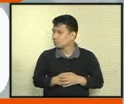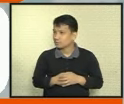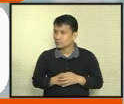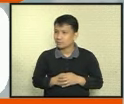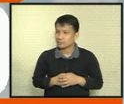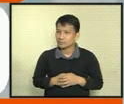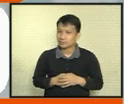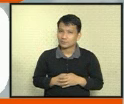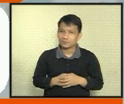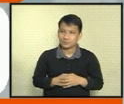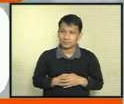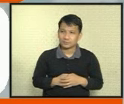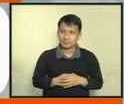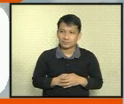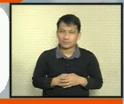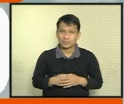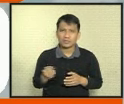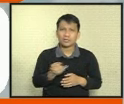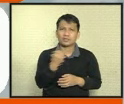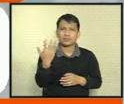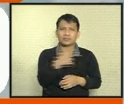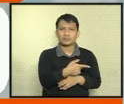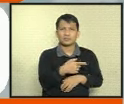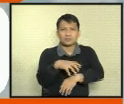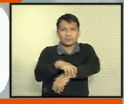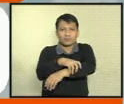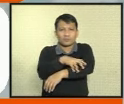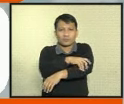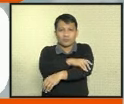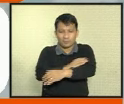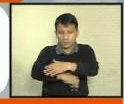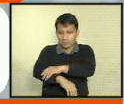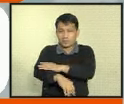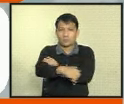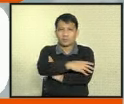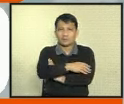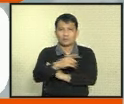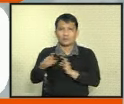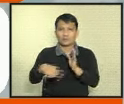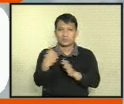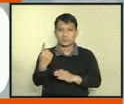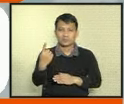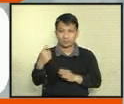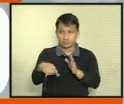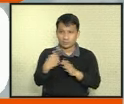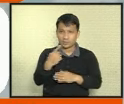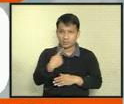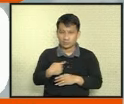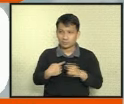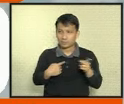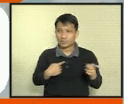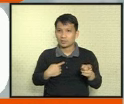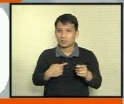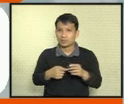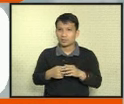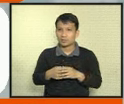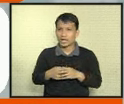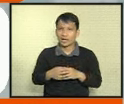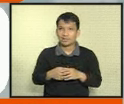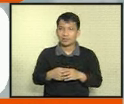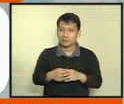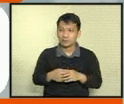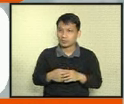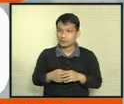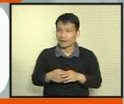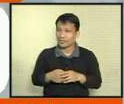sir. Oh. Tapos, ilang beses lang pawen siya, sir? Sa beses, nagwen siya kami. Pinasabi kasi niya sa akin, magpadala ko ng pera, magwen siya kayo